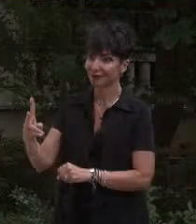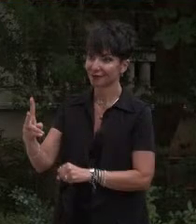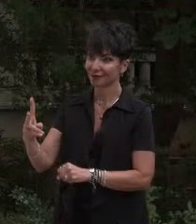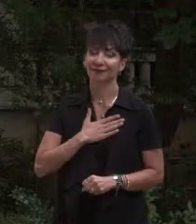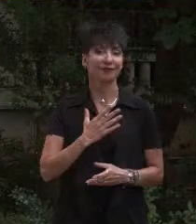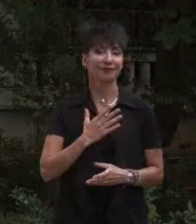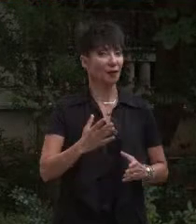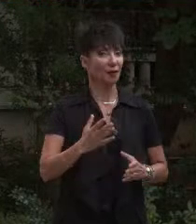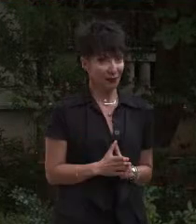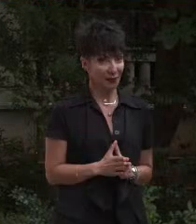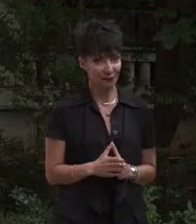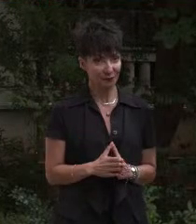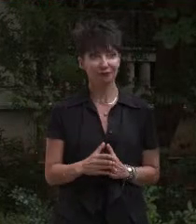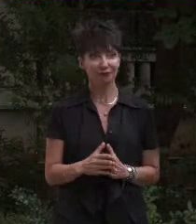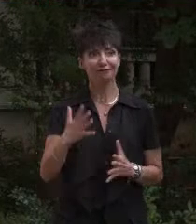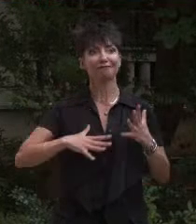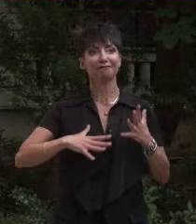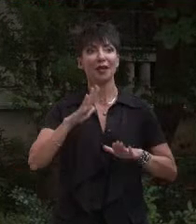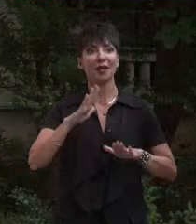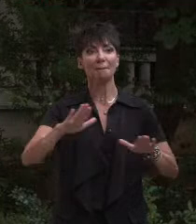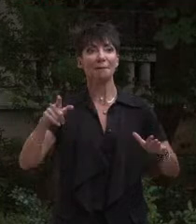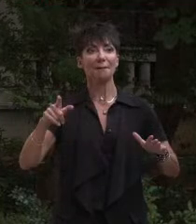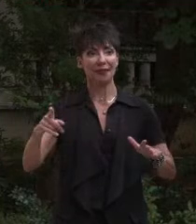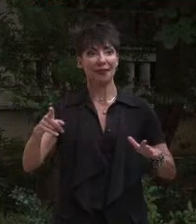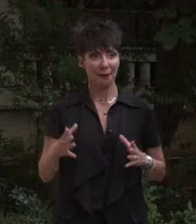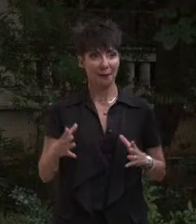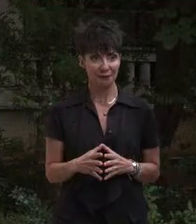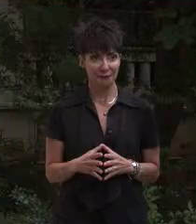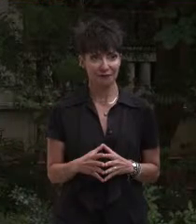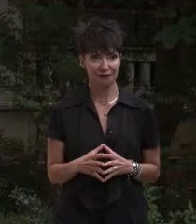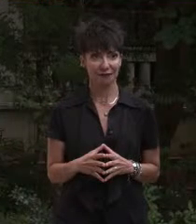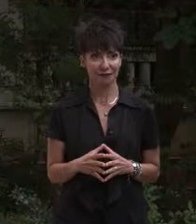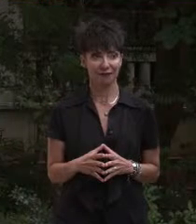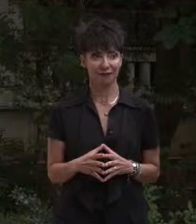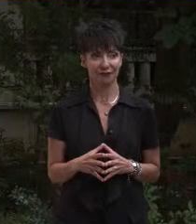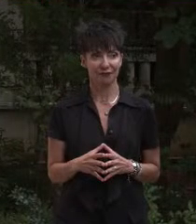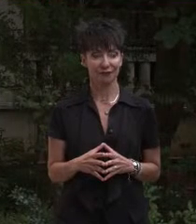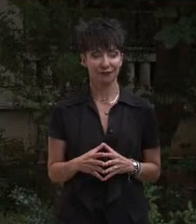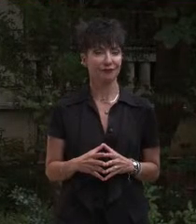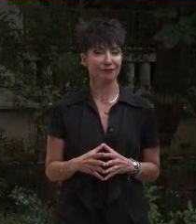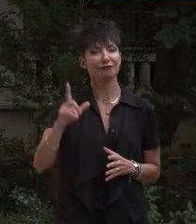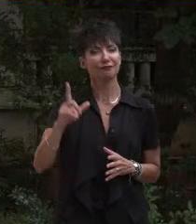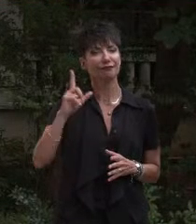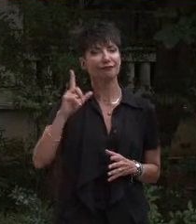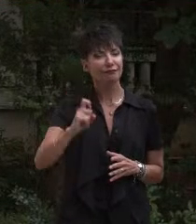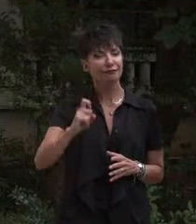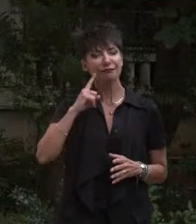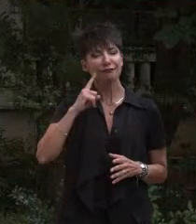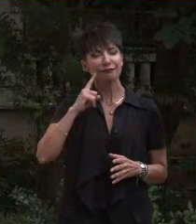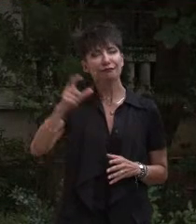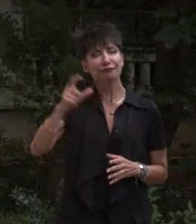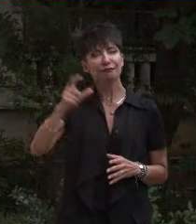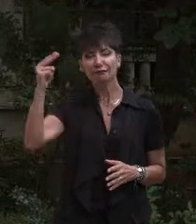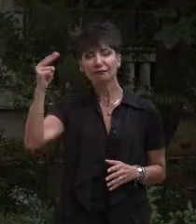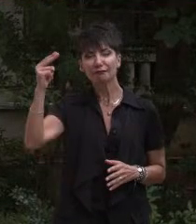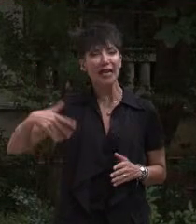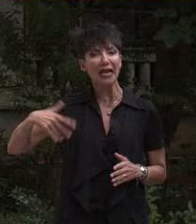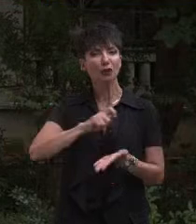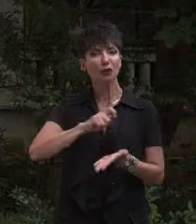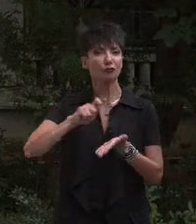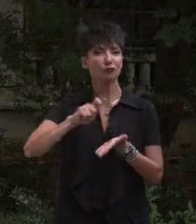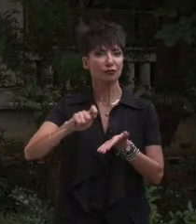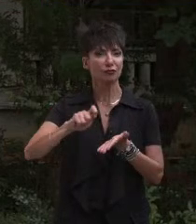θερμά. Αγαπητά μου παιδιά, ο Καζαντζάκης στην ασχητική του είπε